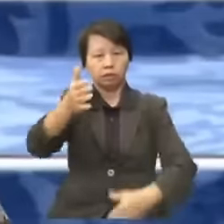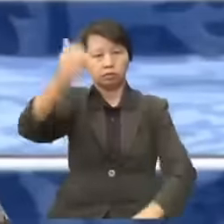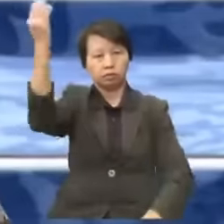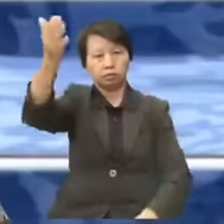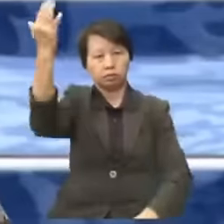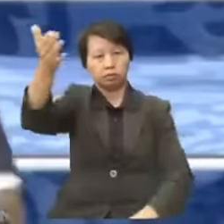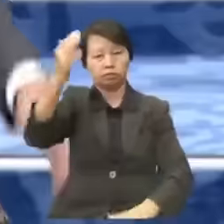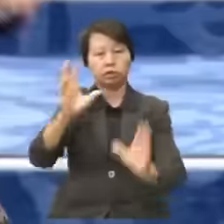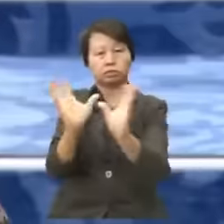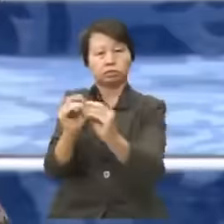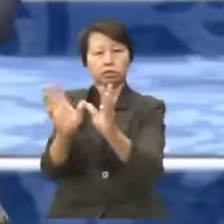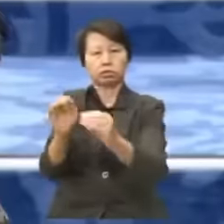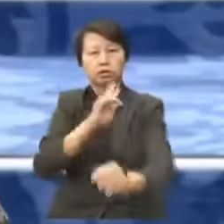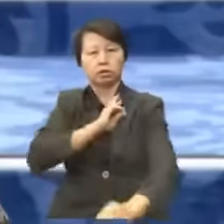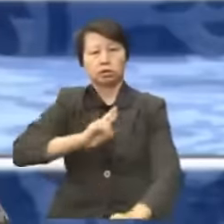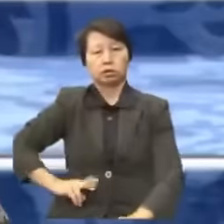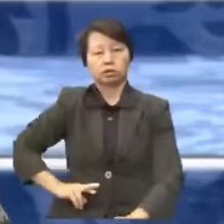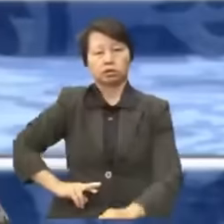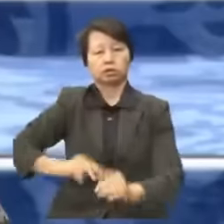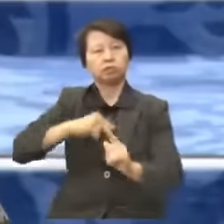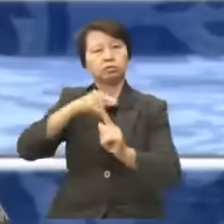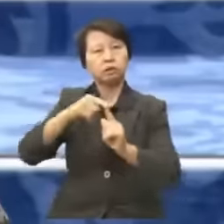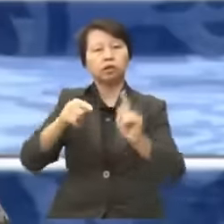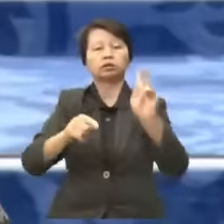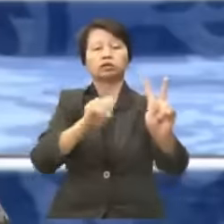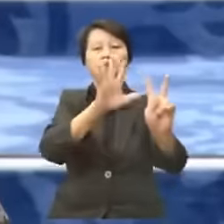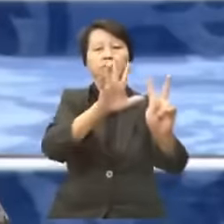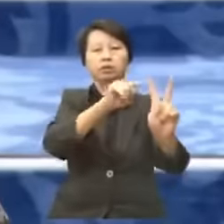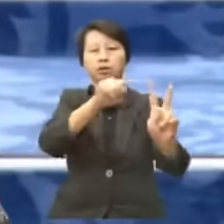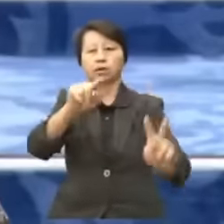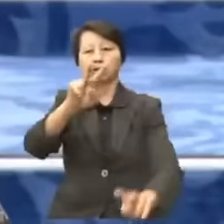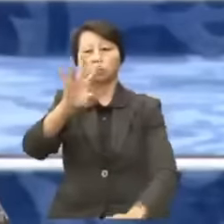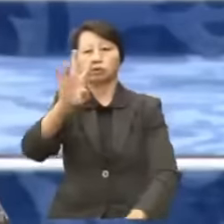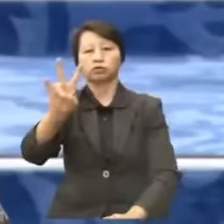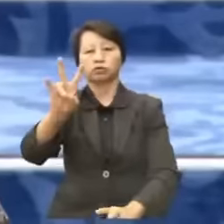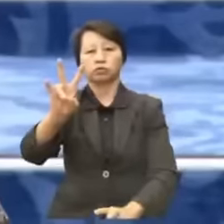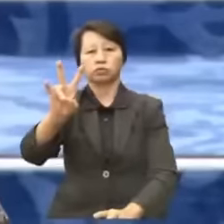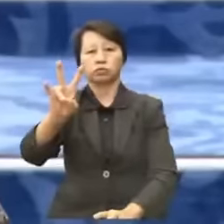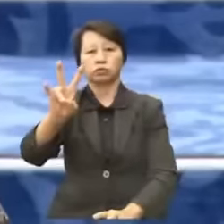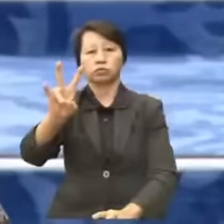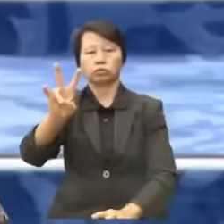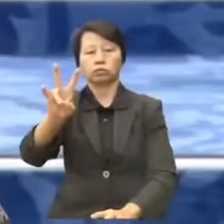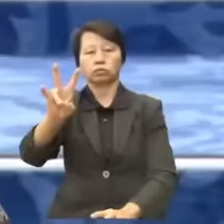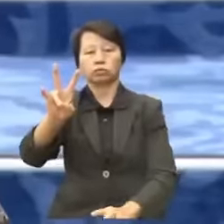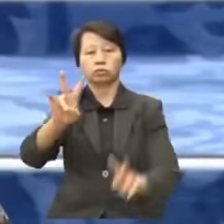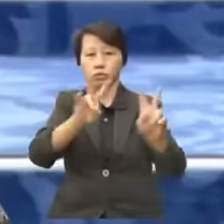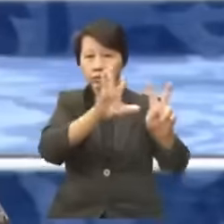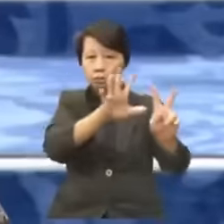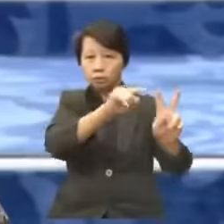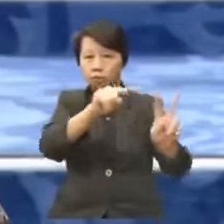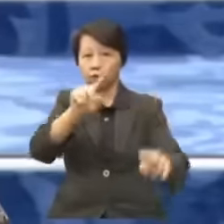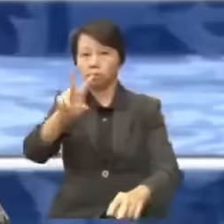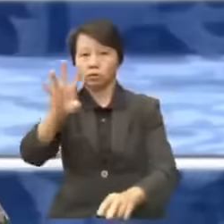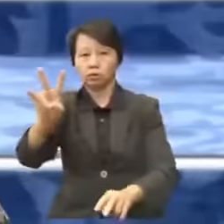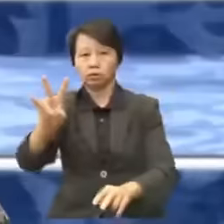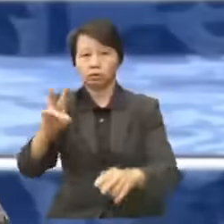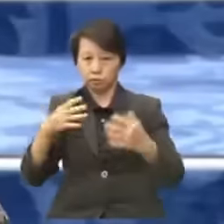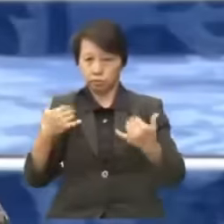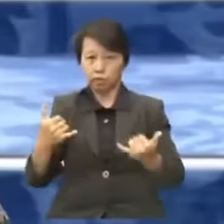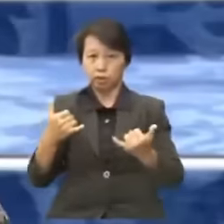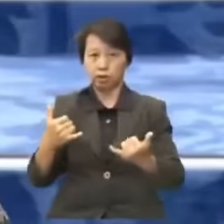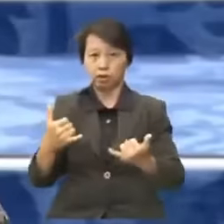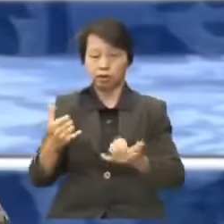mesyuarat raja-raja yang akan bersidang di antara 25 hingga 27 tujuh oke itu hasil sekarang ini